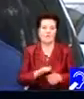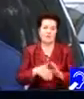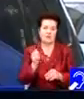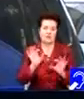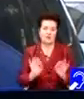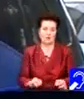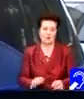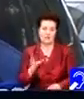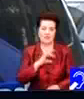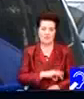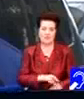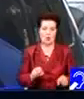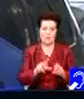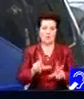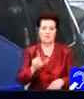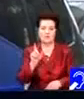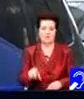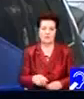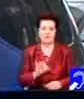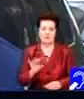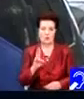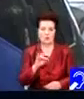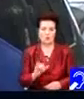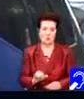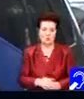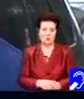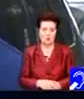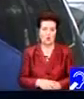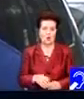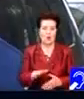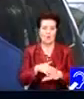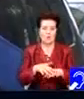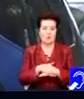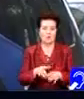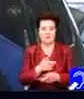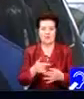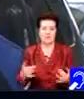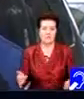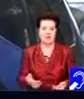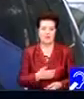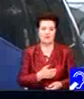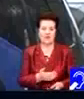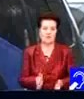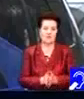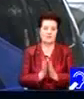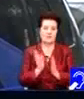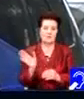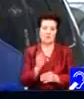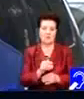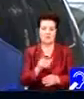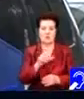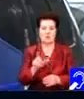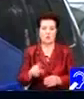alegerea corectă în favoarea profesionalismului și nu show-urilor, populiștilor și așa mai departe. Vreau să îndemn toată lumea,